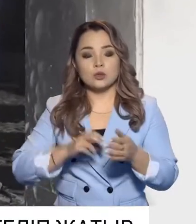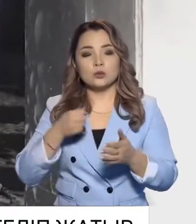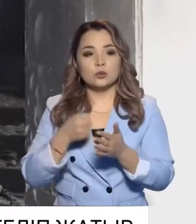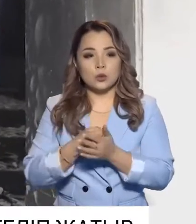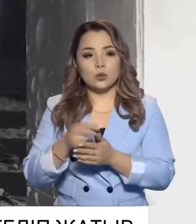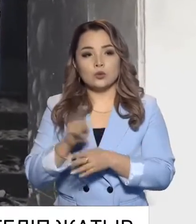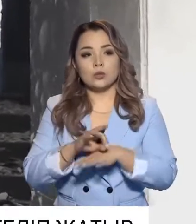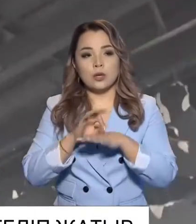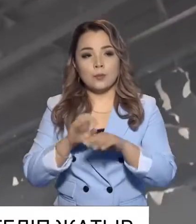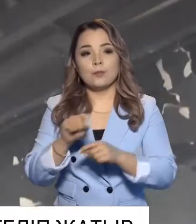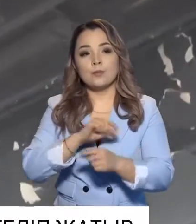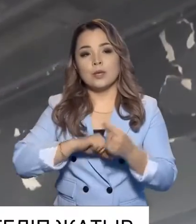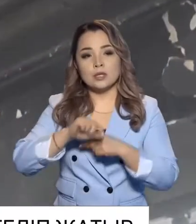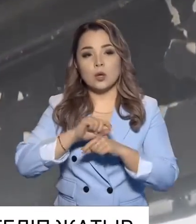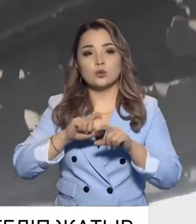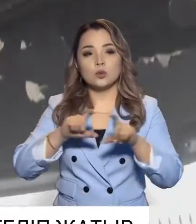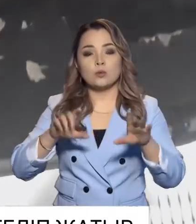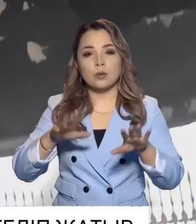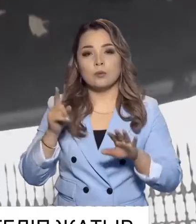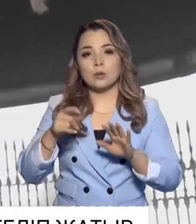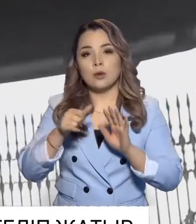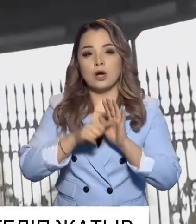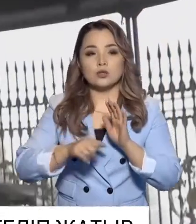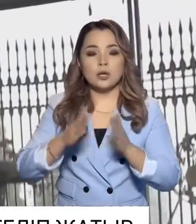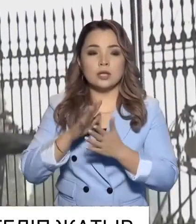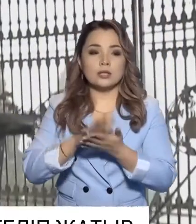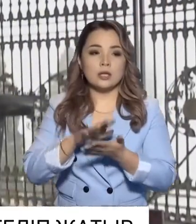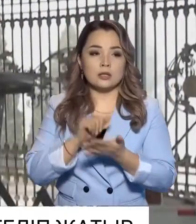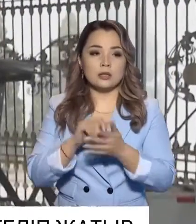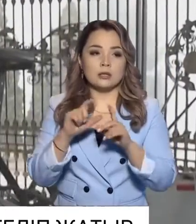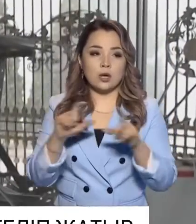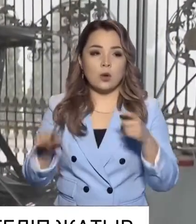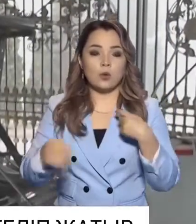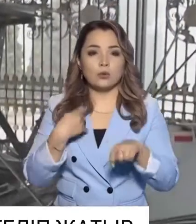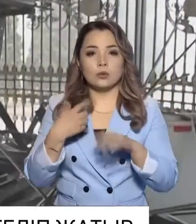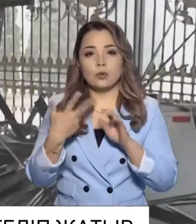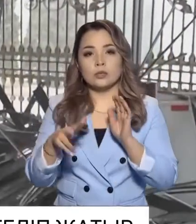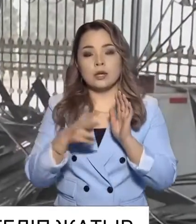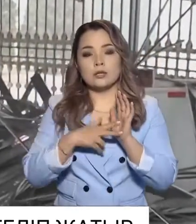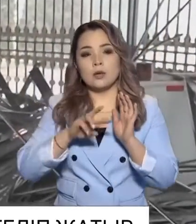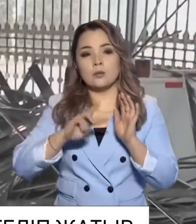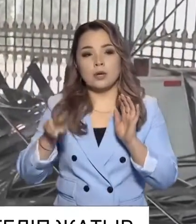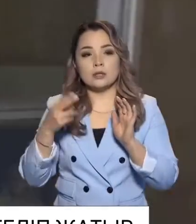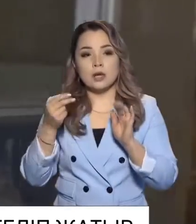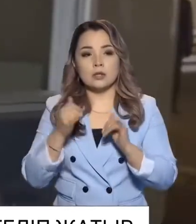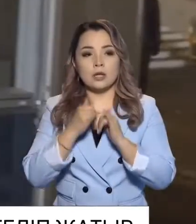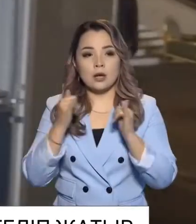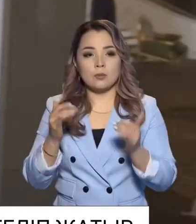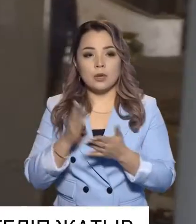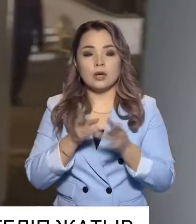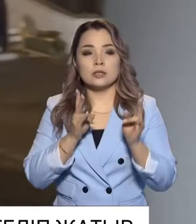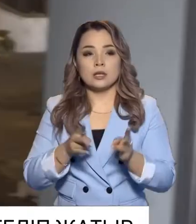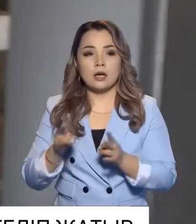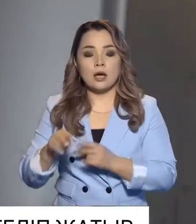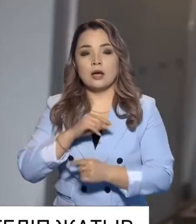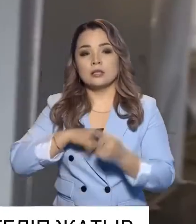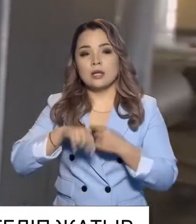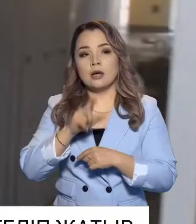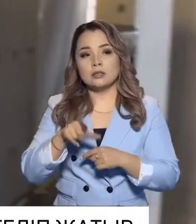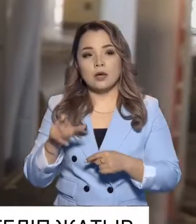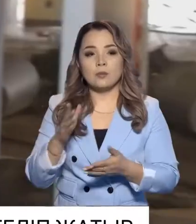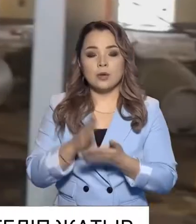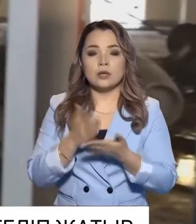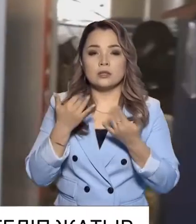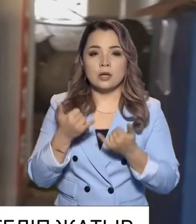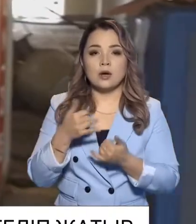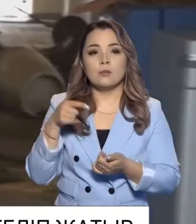Бизнес субъектілері бойынша 1600-ден астам нысан бүлінді. Шығын 38 миллиард теңгеден асады. Қазір зардап шеккен кәсіпкерлердің 1000-нан